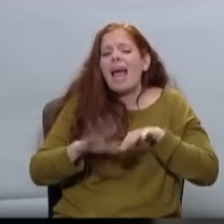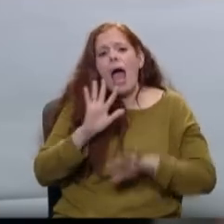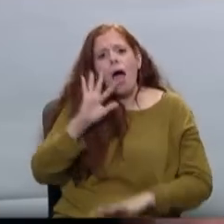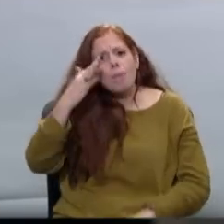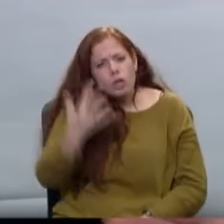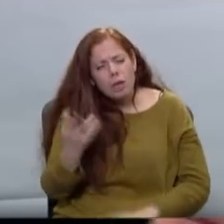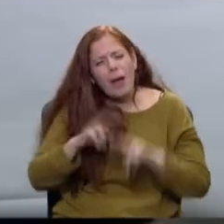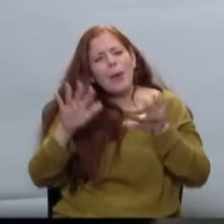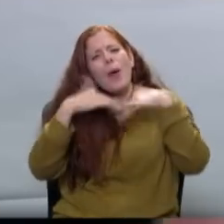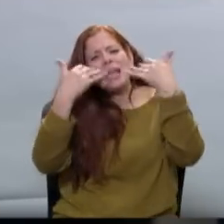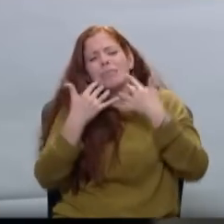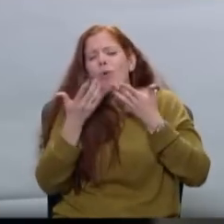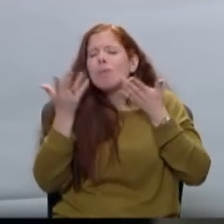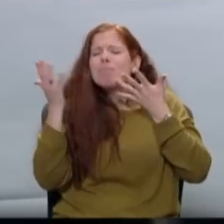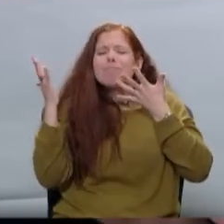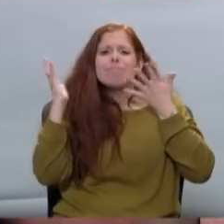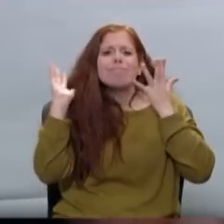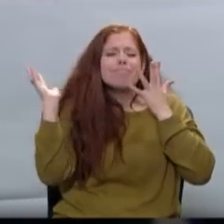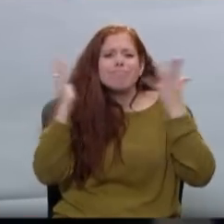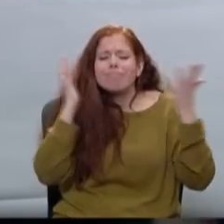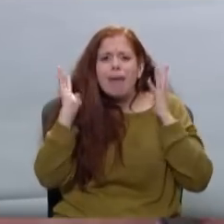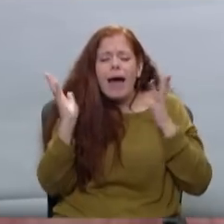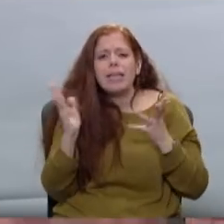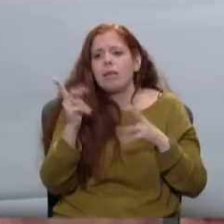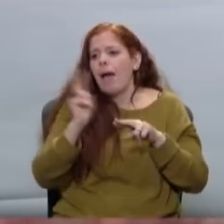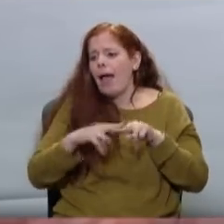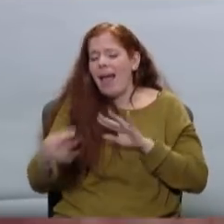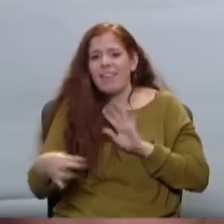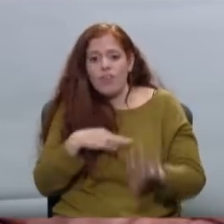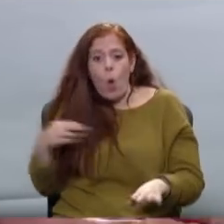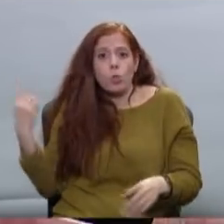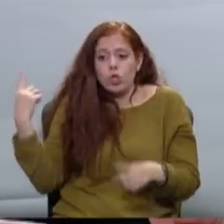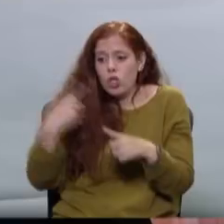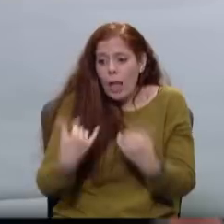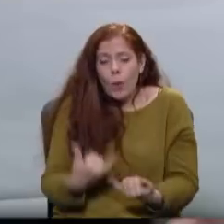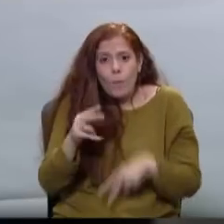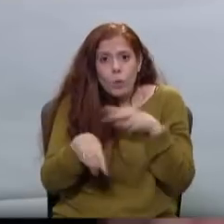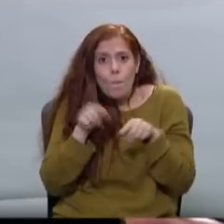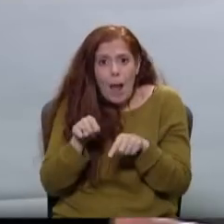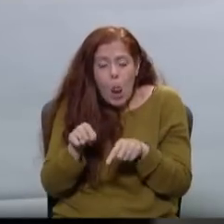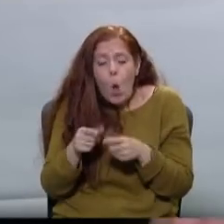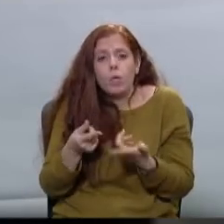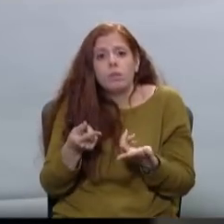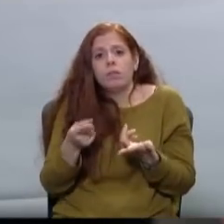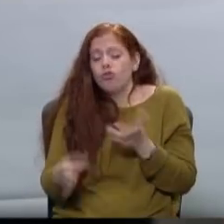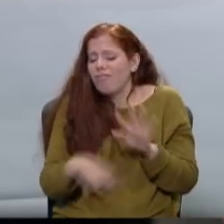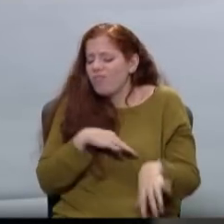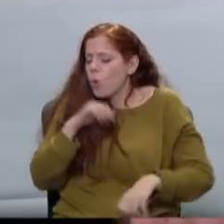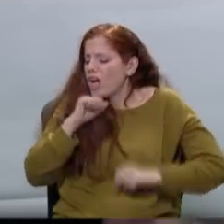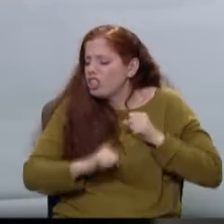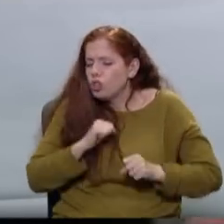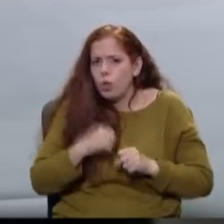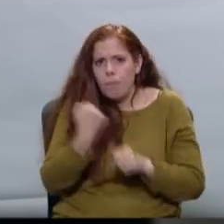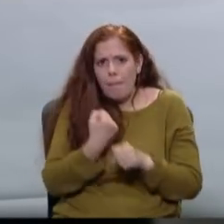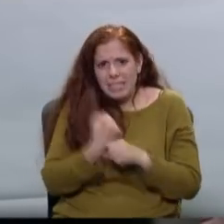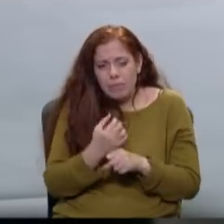אחרי כל הסיפורים המחרידים, אחרי הנפגעות שמטופלות עד היום, חלק מהמטופלות שנפגעו קשות ממעשיה